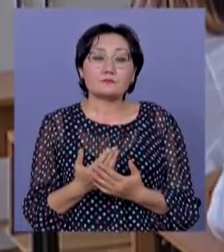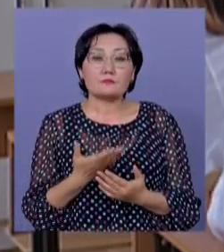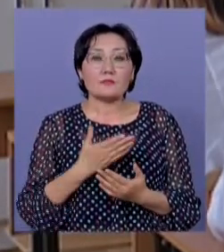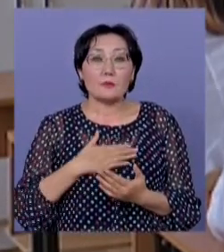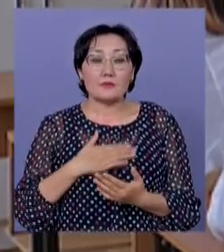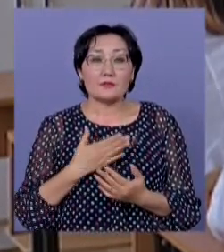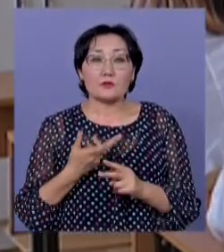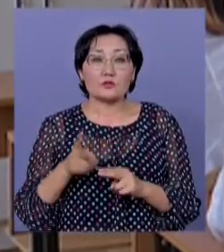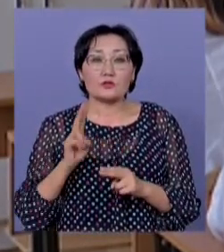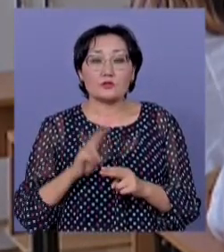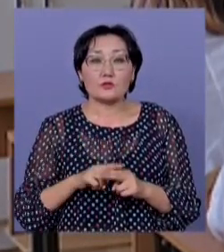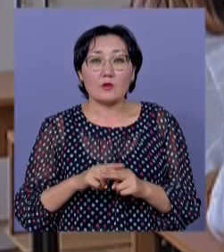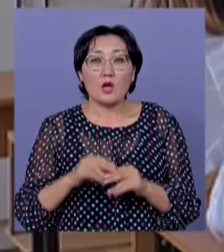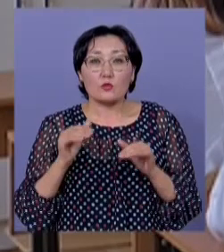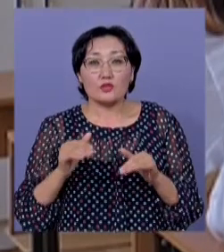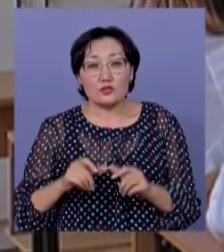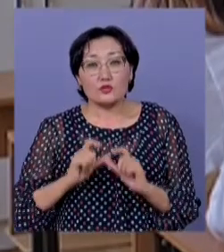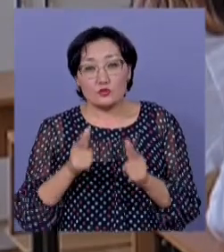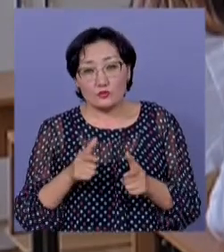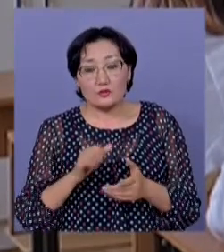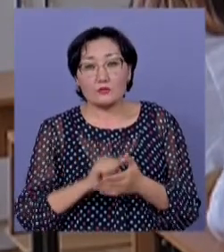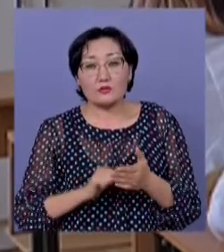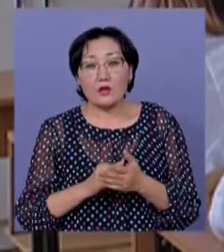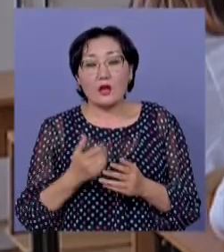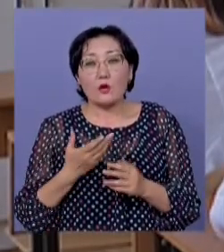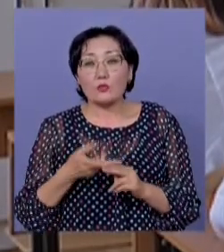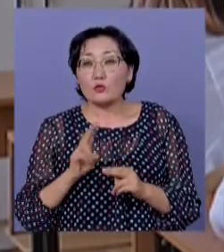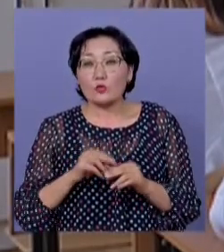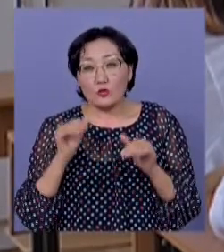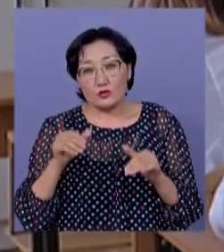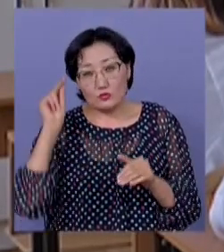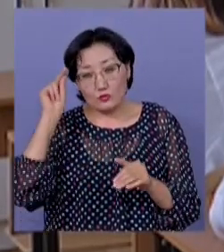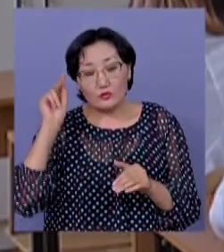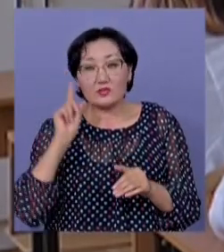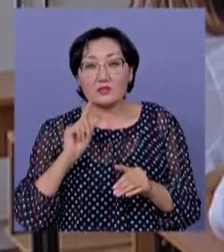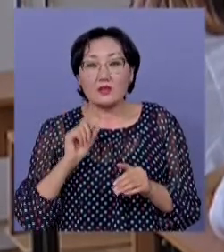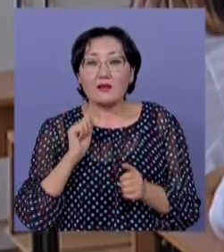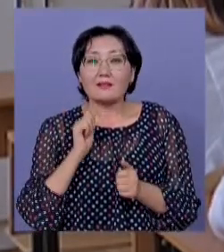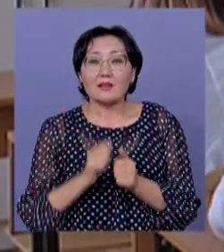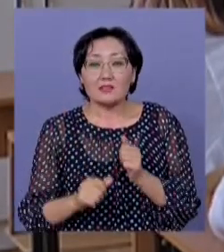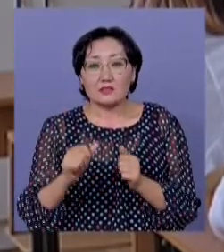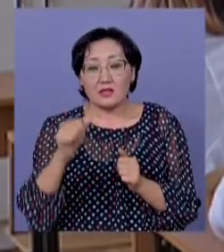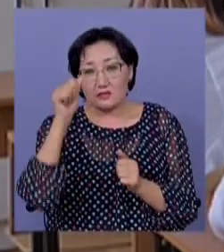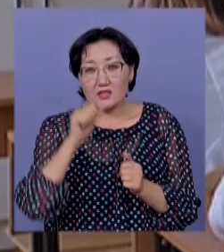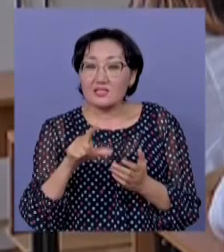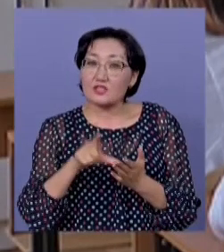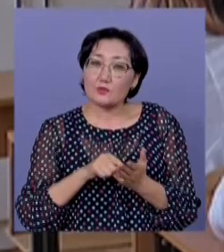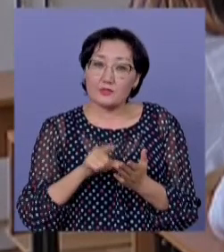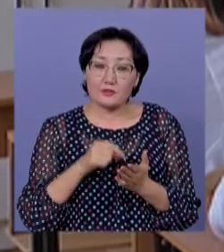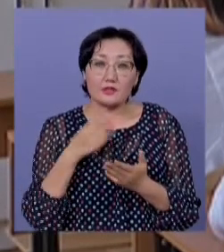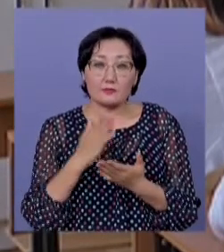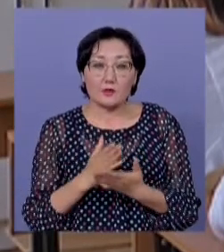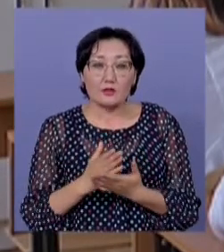Менің бұл колледжге түсу себебім, бұл колледж өте ыңғайлы. Өздерінің ай сайынғы стипендияларын беріп